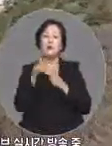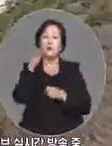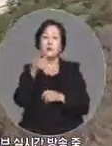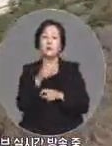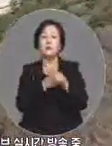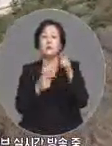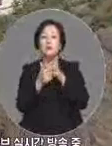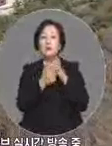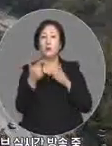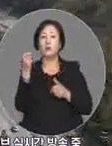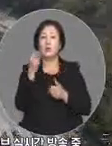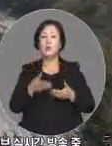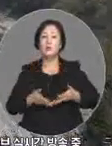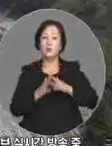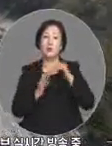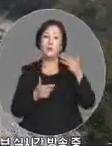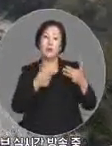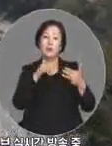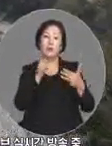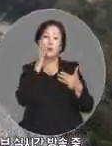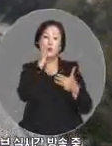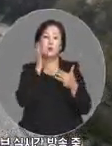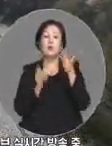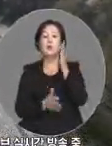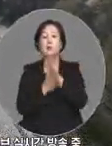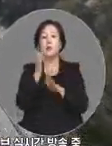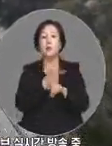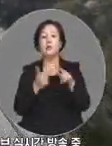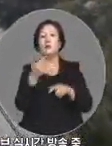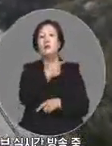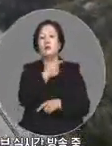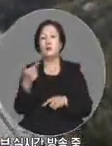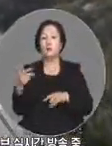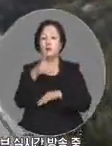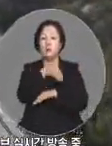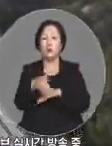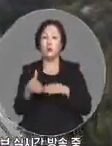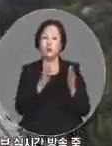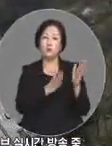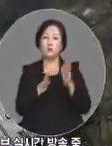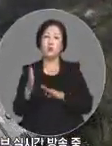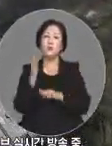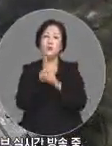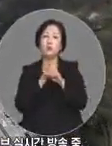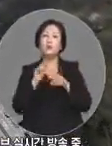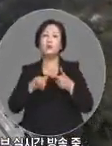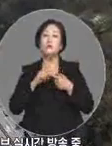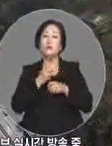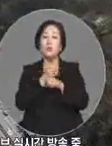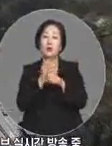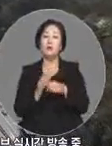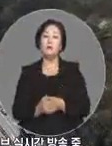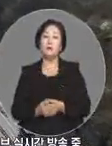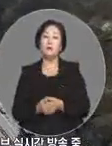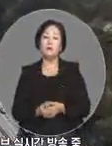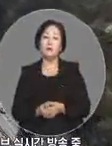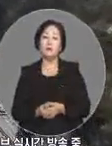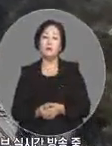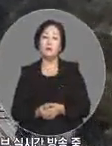제도약을 위해 민선 8기 울산시가 큰 그림 그리기에 본격 착수했습니다 유비스 뉴스 배윤주입니다